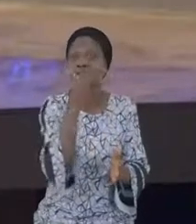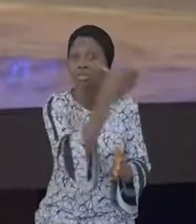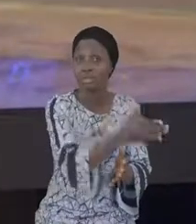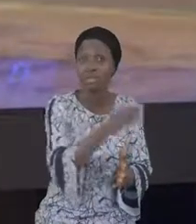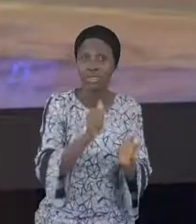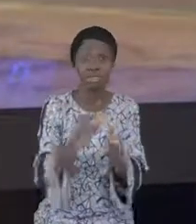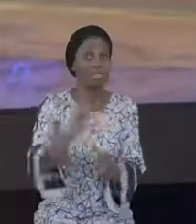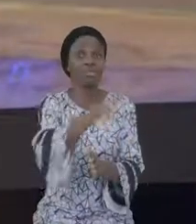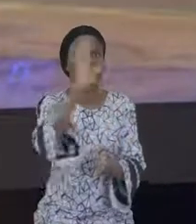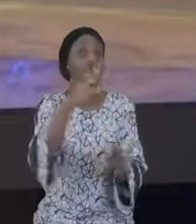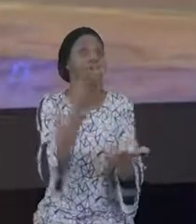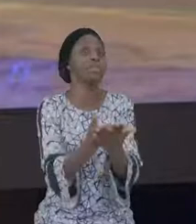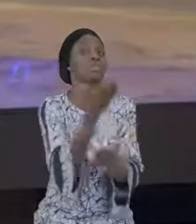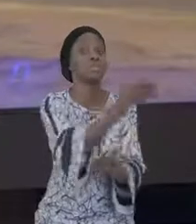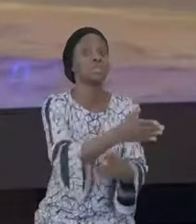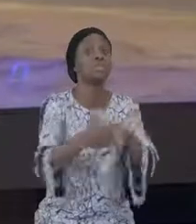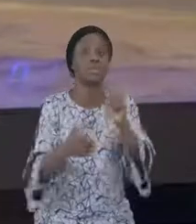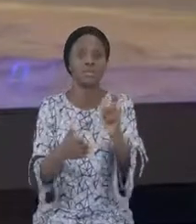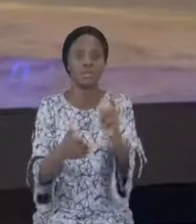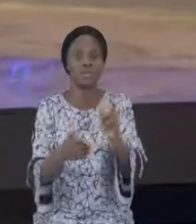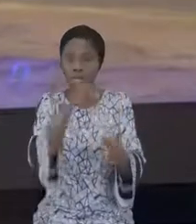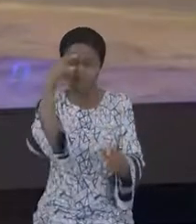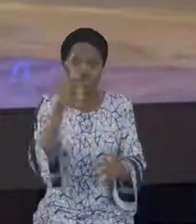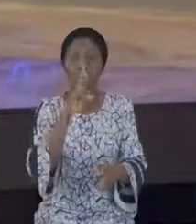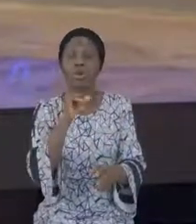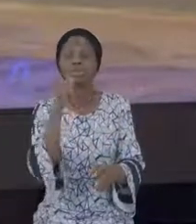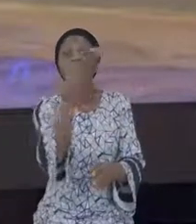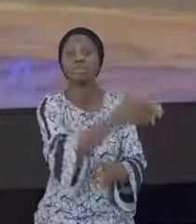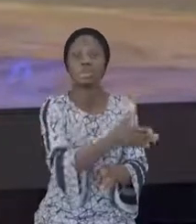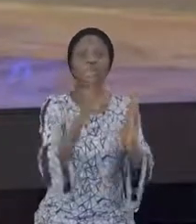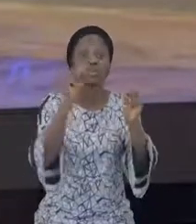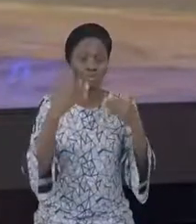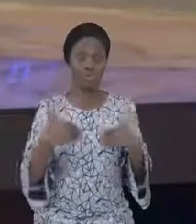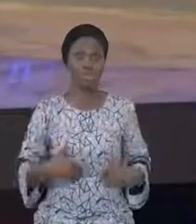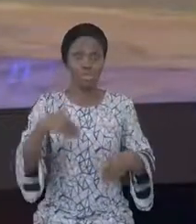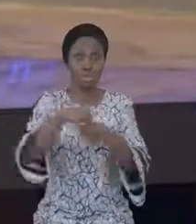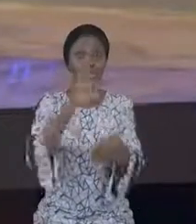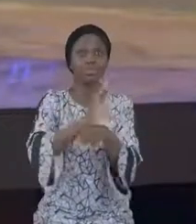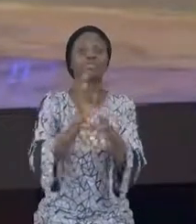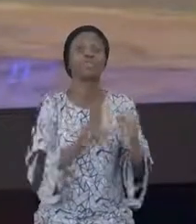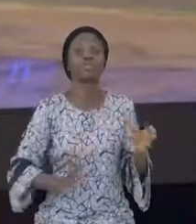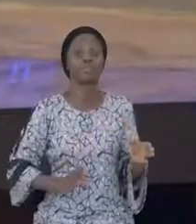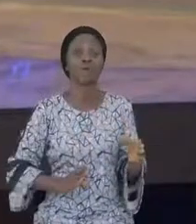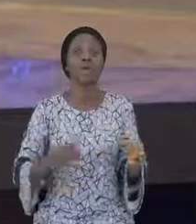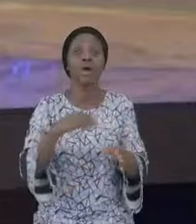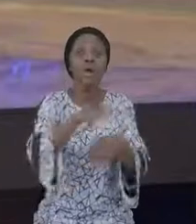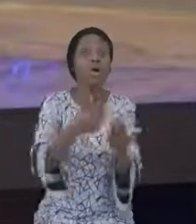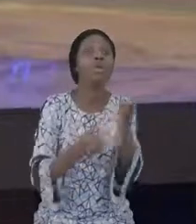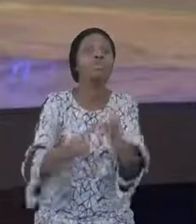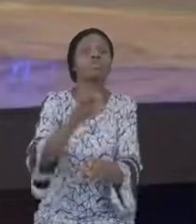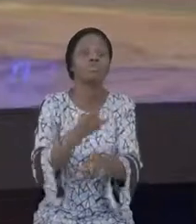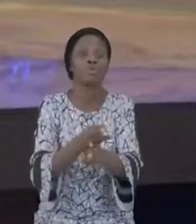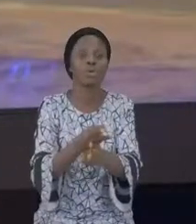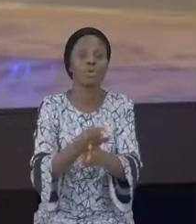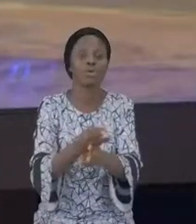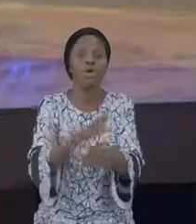que parce que tu n'es pas là, qu'il n'y a personne dans le corps de Christ, personne dans le monde ne sera jamais là? Est-ce